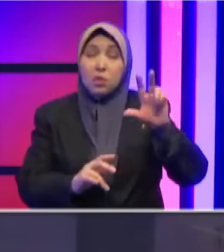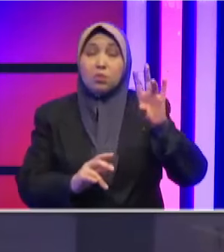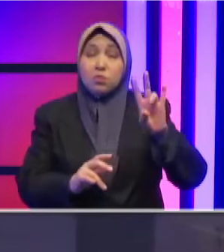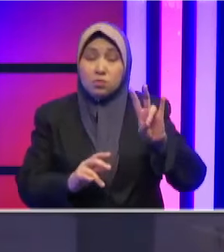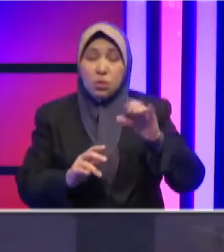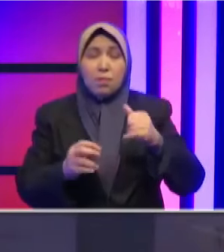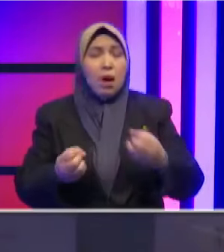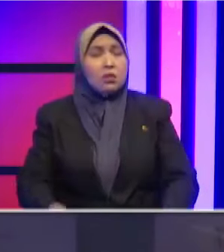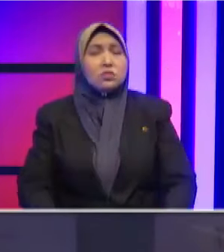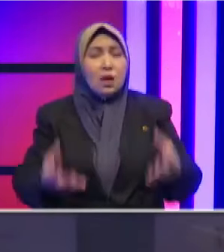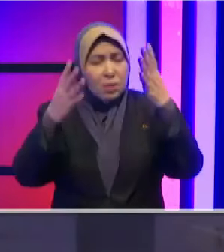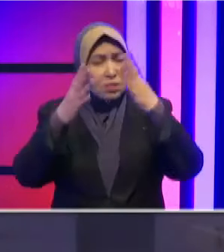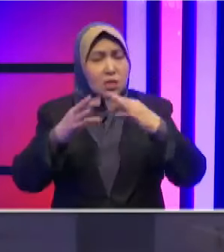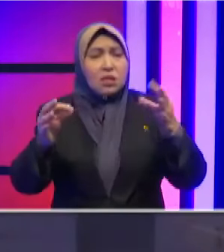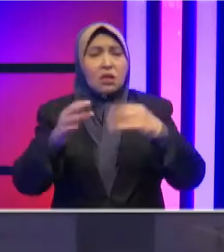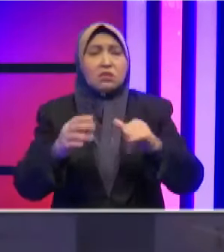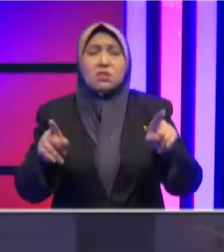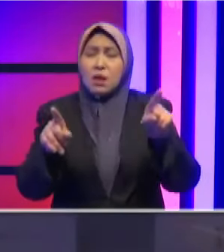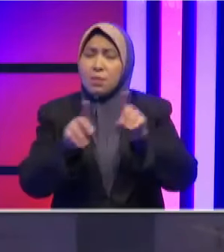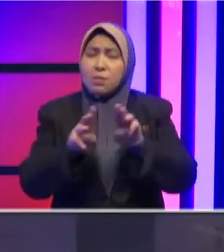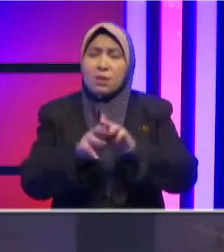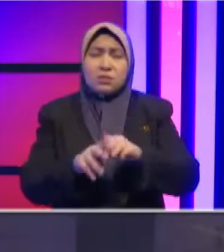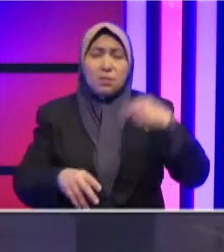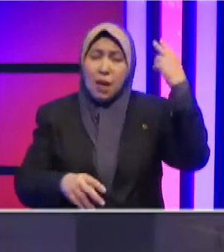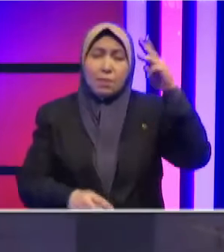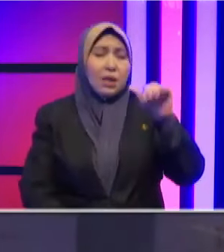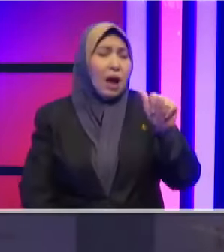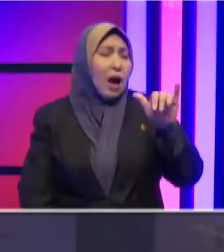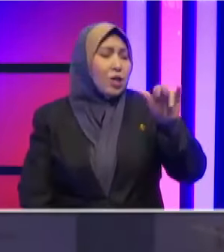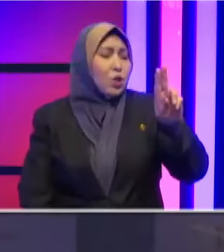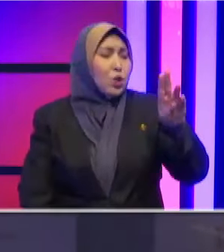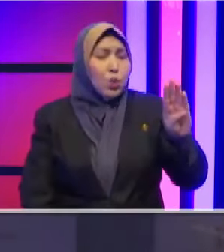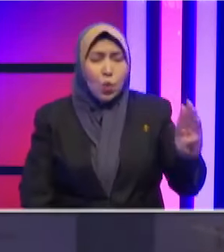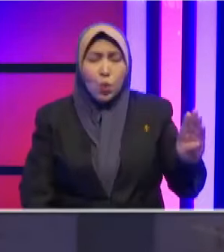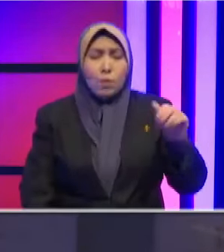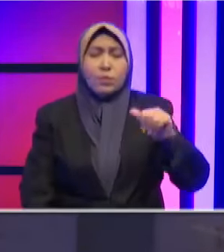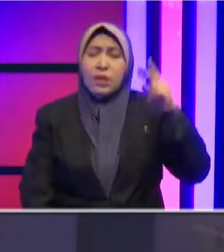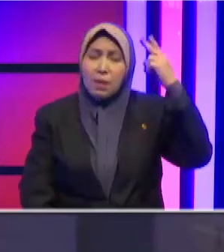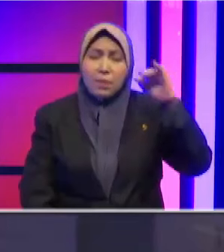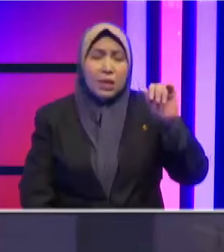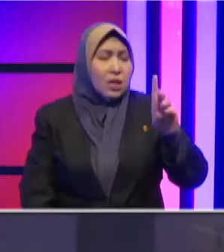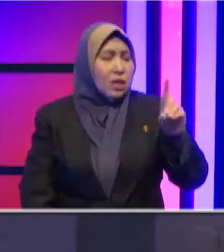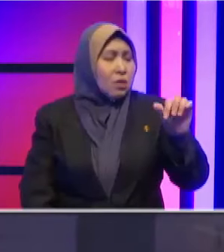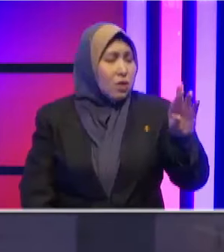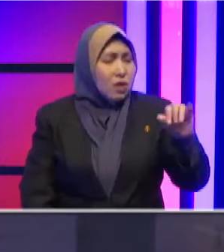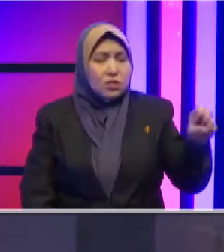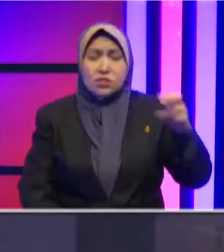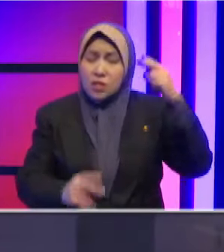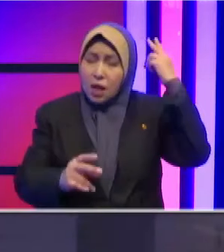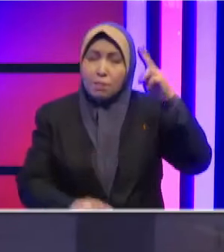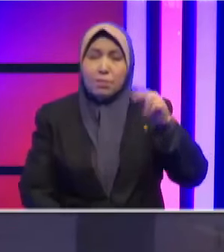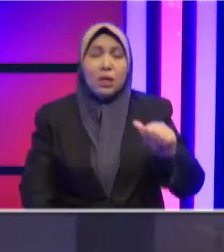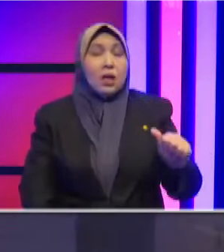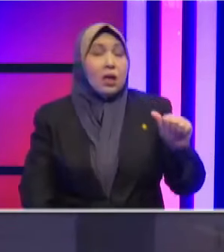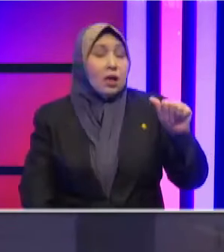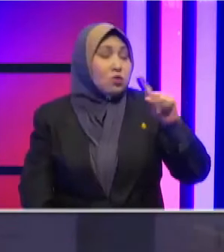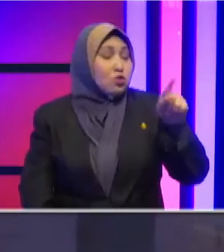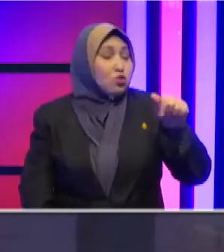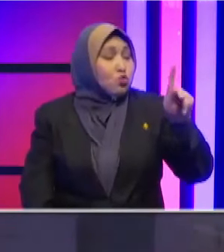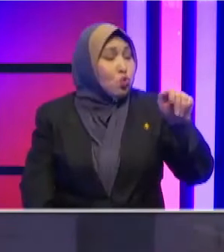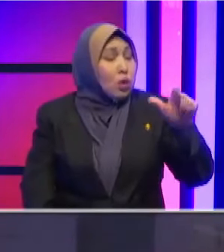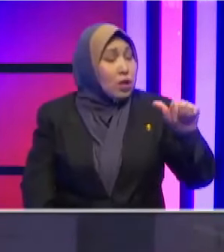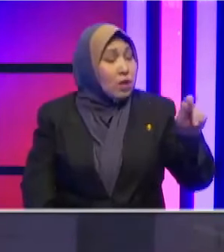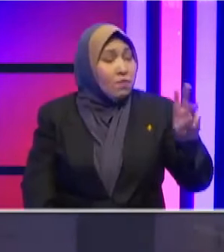banyak menceritakan tentang para Anbiya seperti Nabi Ayub Hai Ismail nabi Idris Nabi Zulkifli dan Nabi Yunus